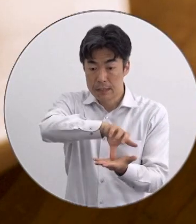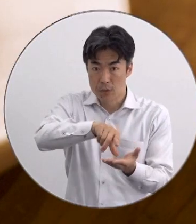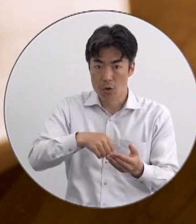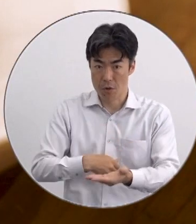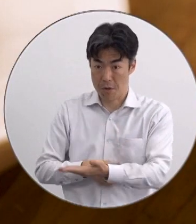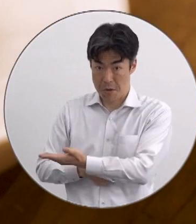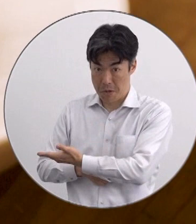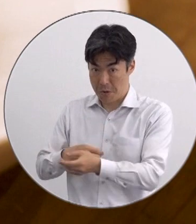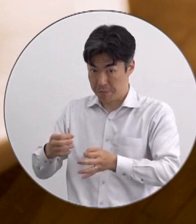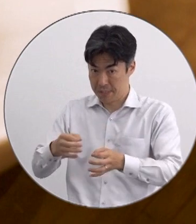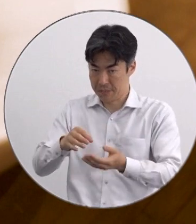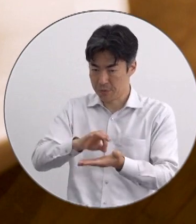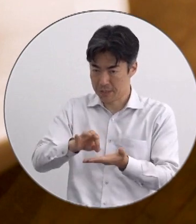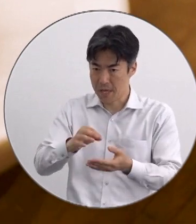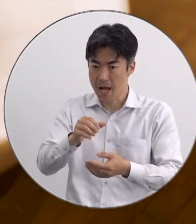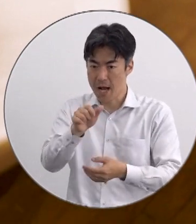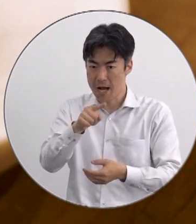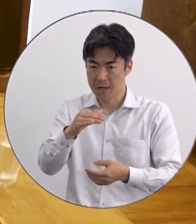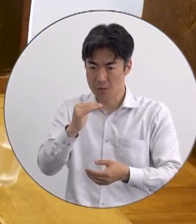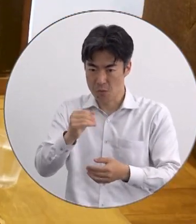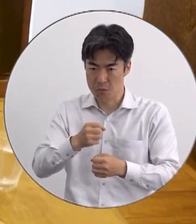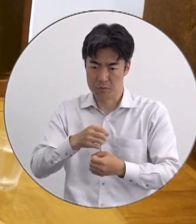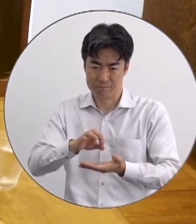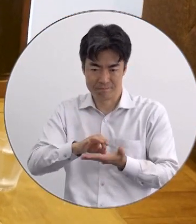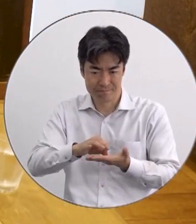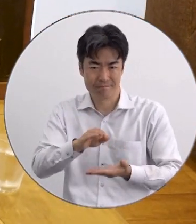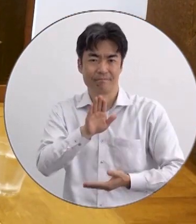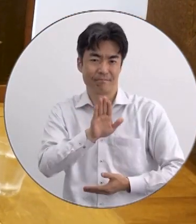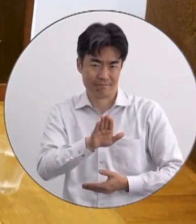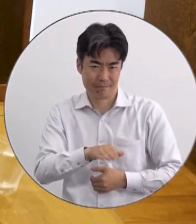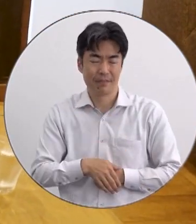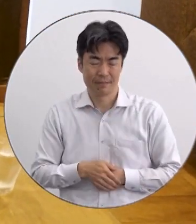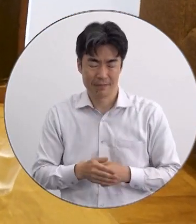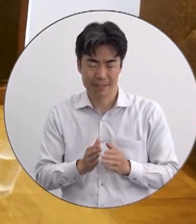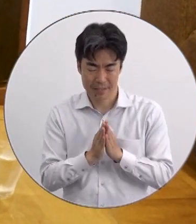野製菓さんのあんこを使っています。 いただきます。